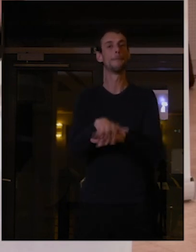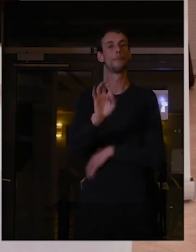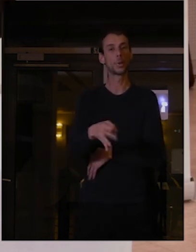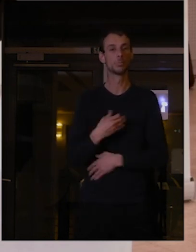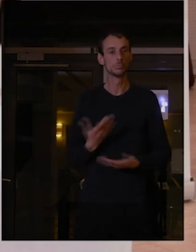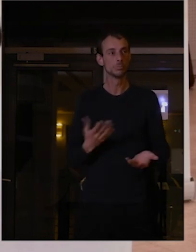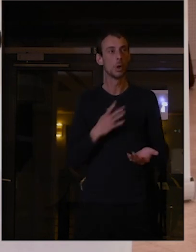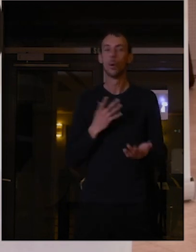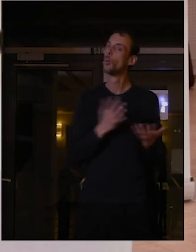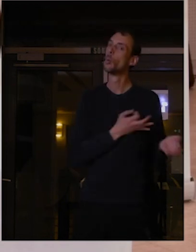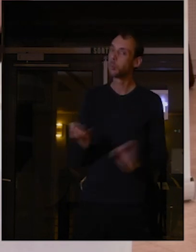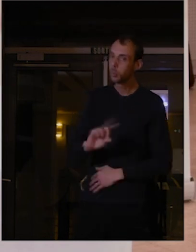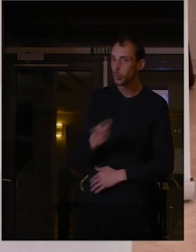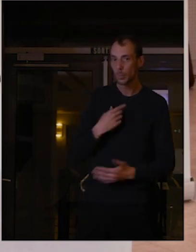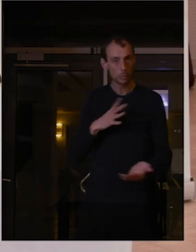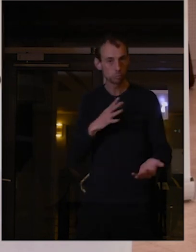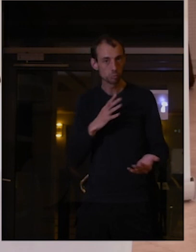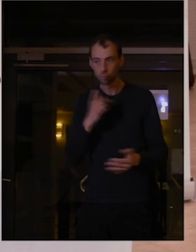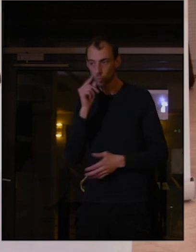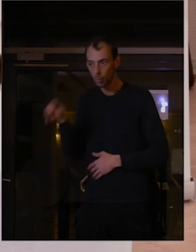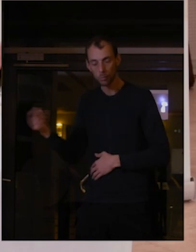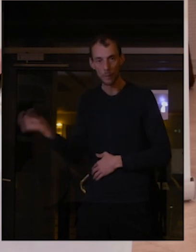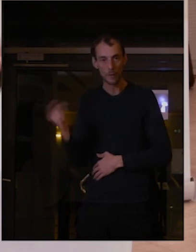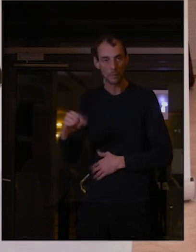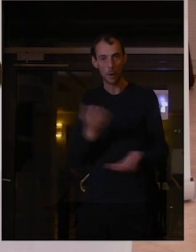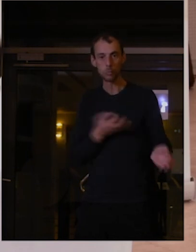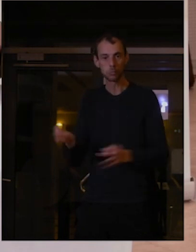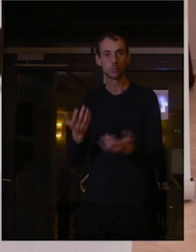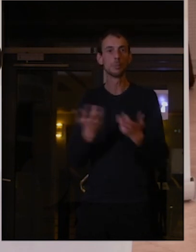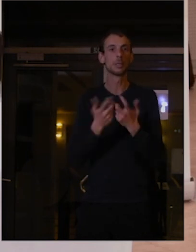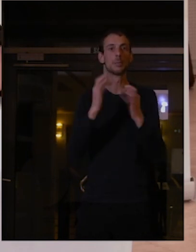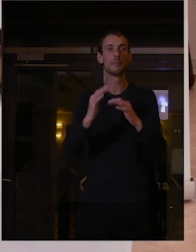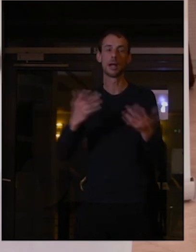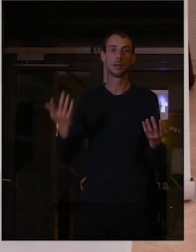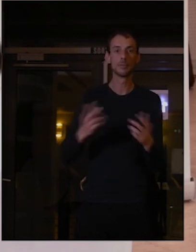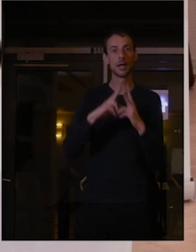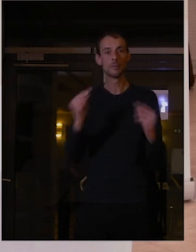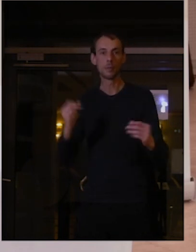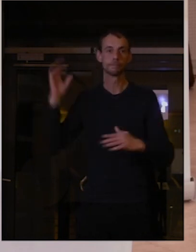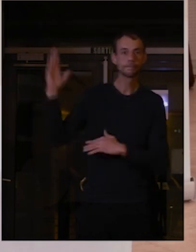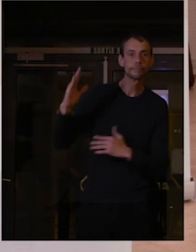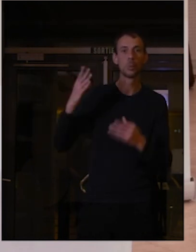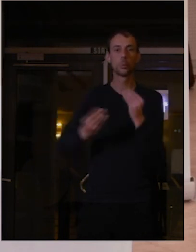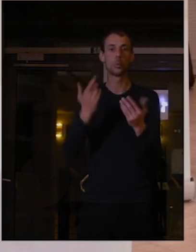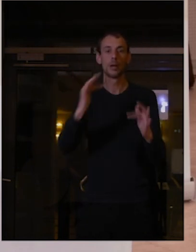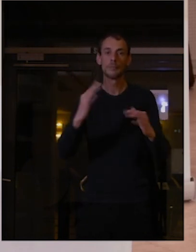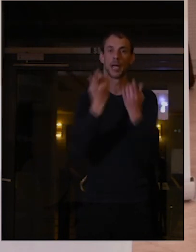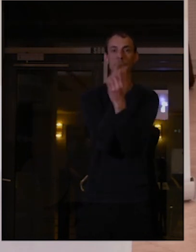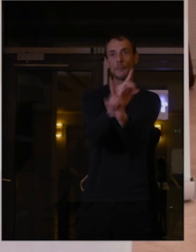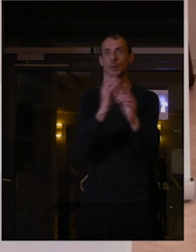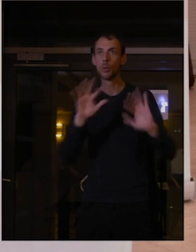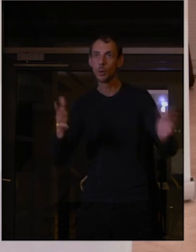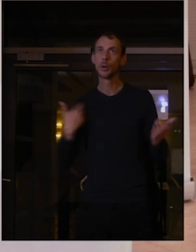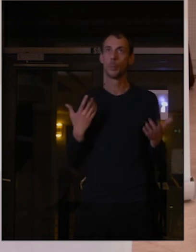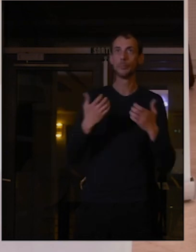régulièrement s'entraîner avec les filles, et notamment sur la force de frappe et le renforcement des systèmes de défense sur